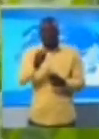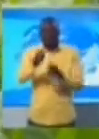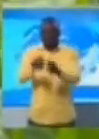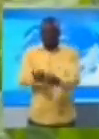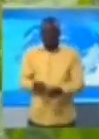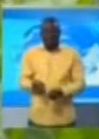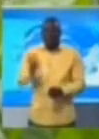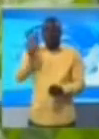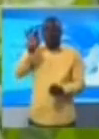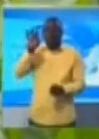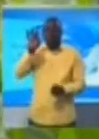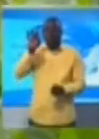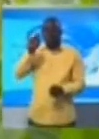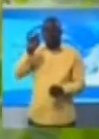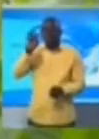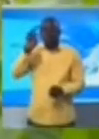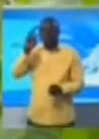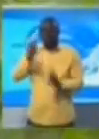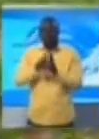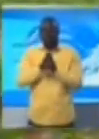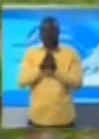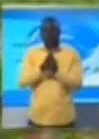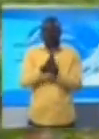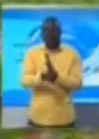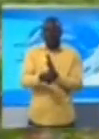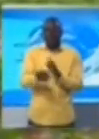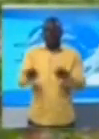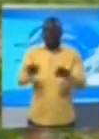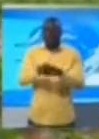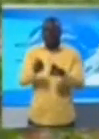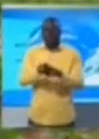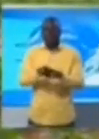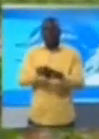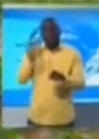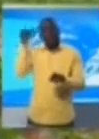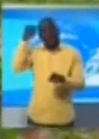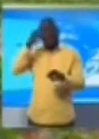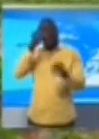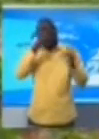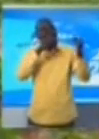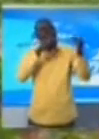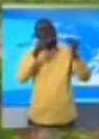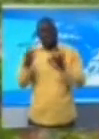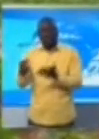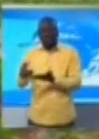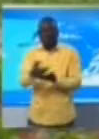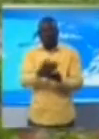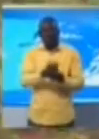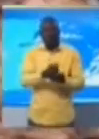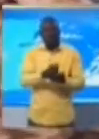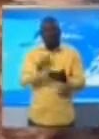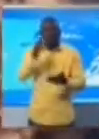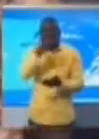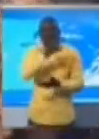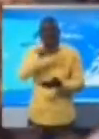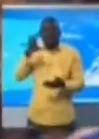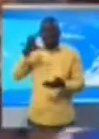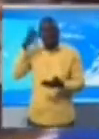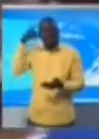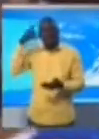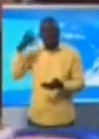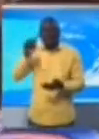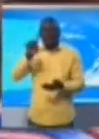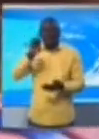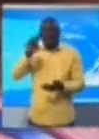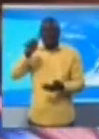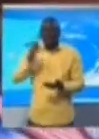de 8 tonnes de maïs. Sur la même superficie, il espère récolter également 500 kg de sésame par